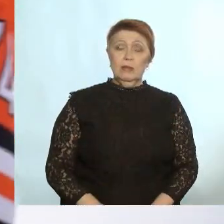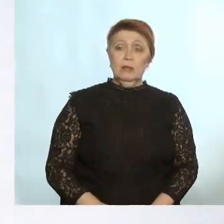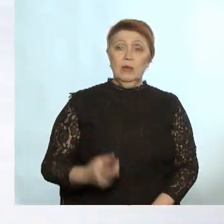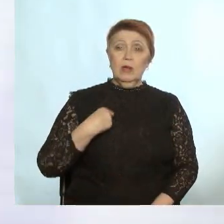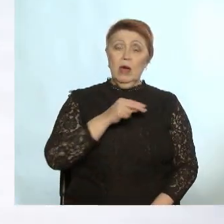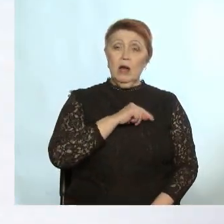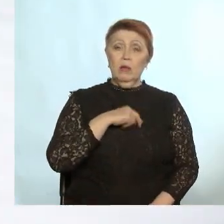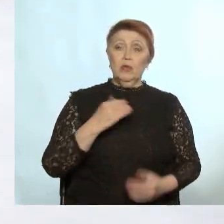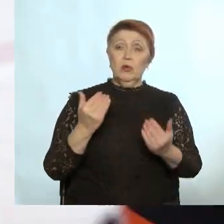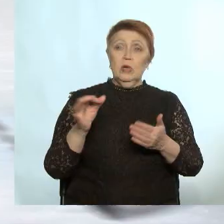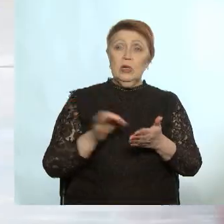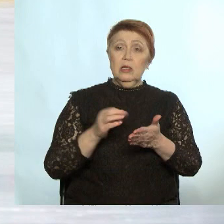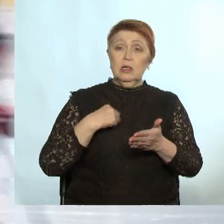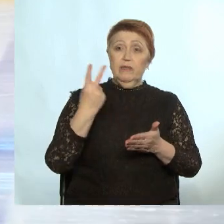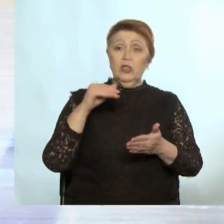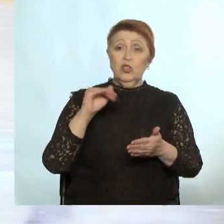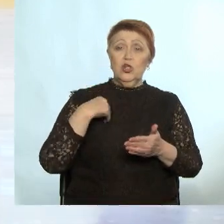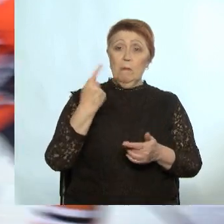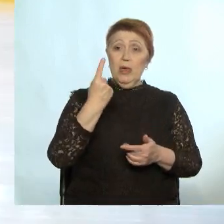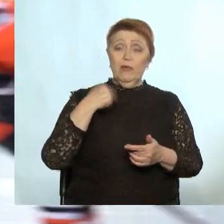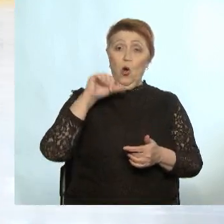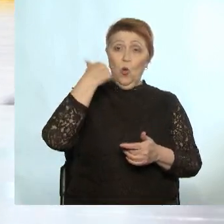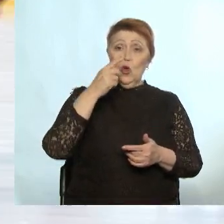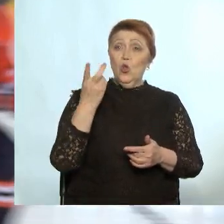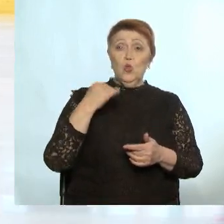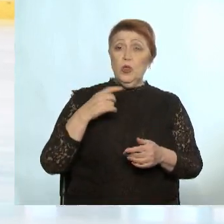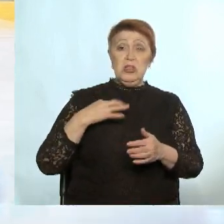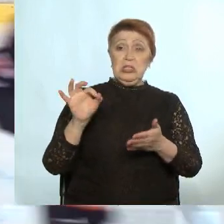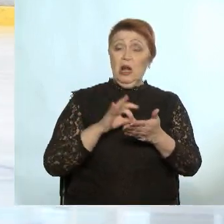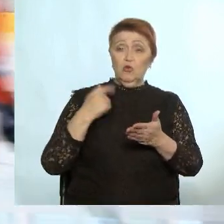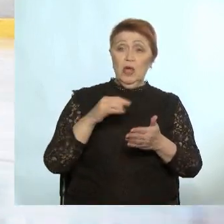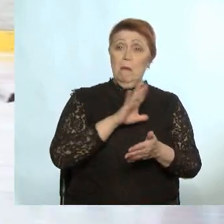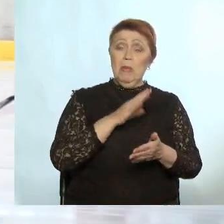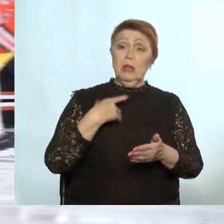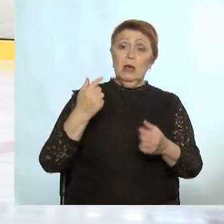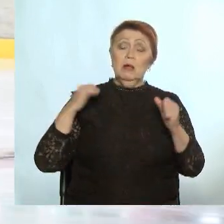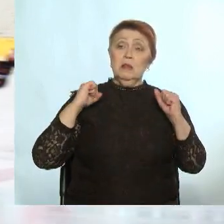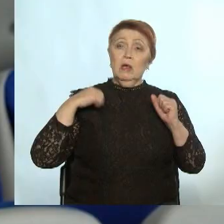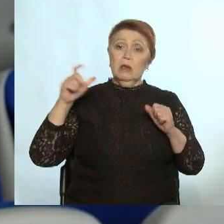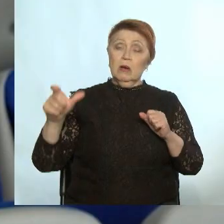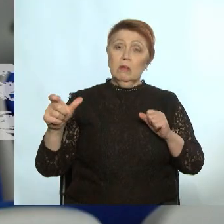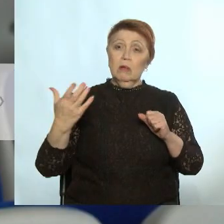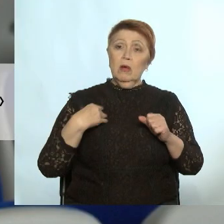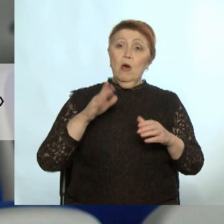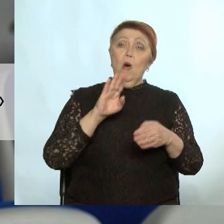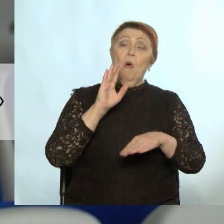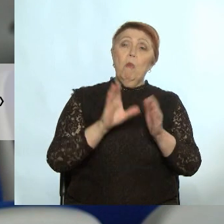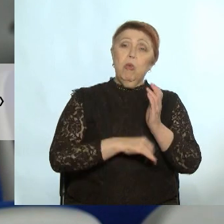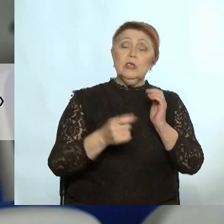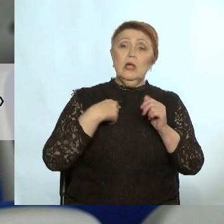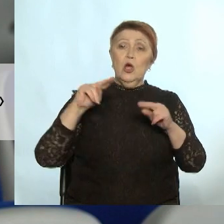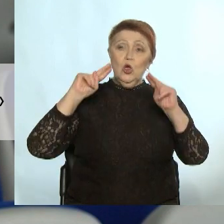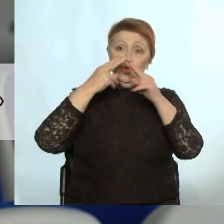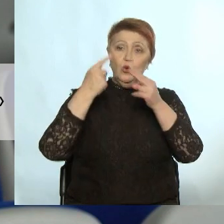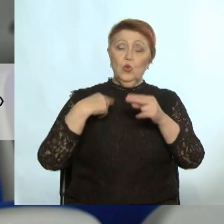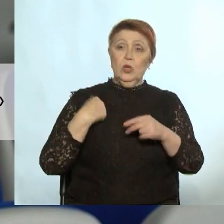Работаю я здесь с 2001 года, но не сразу я был тренером. Раньше сложно сюда было попасть. Работал вообще после института сразу с 1996 года. Нажил в